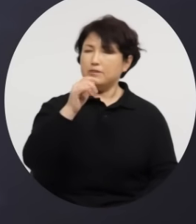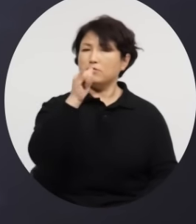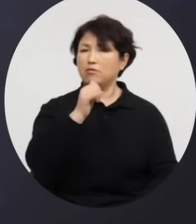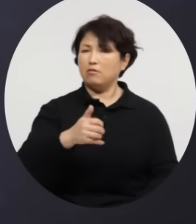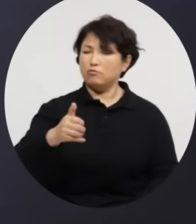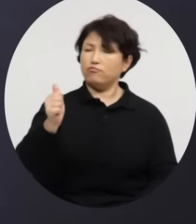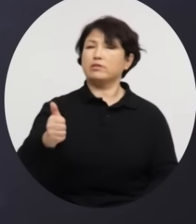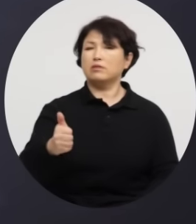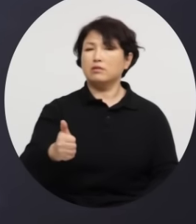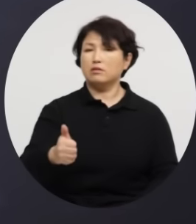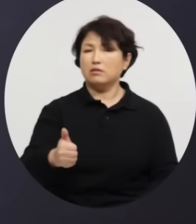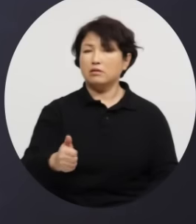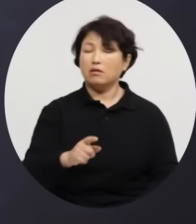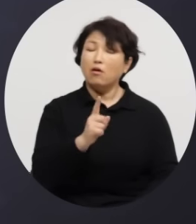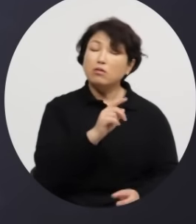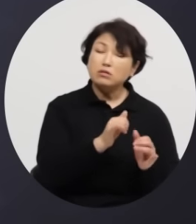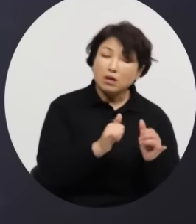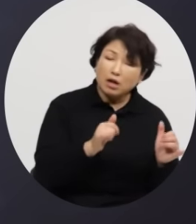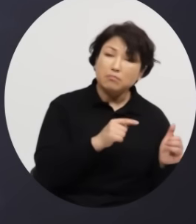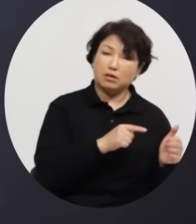부처님께 막 화를 냈어요.